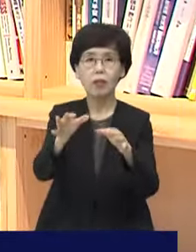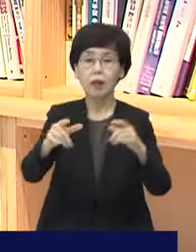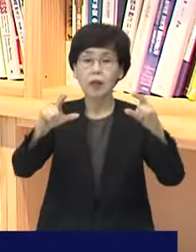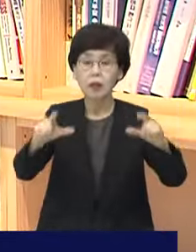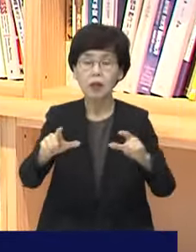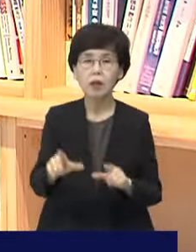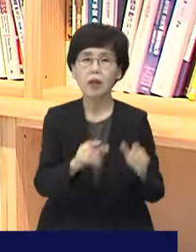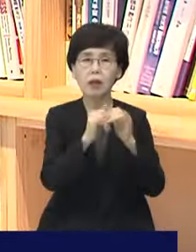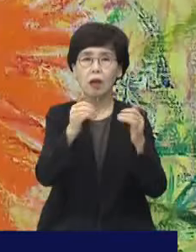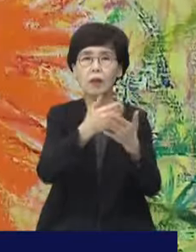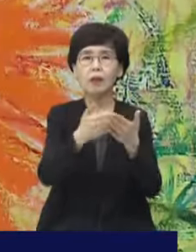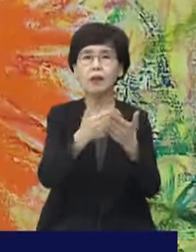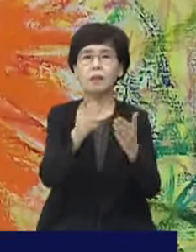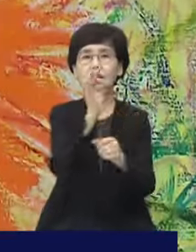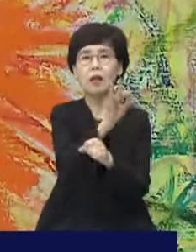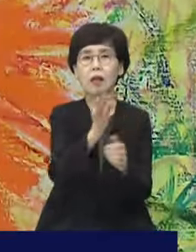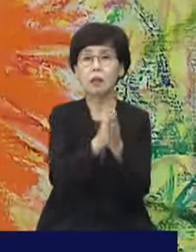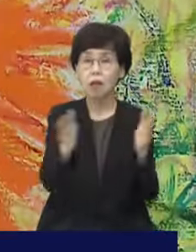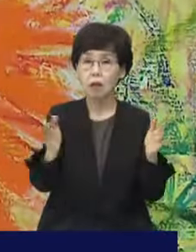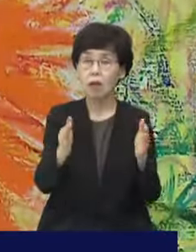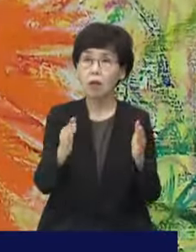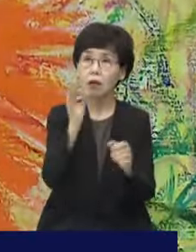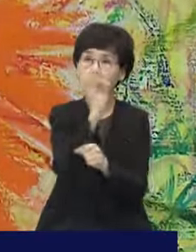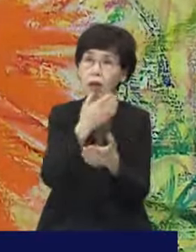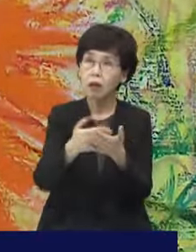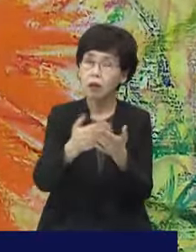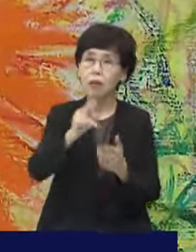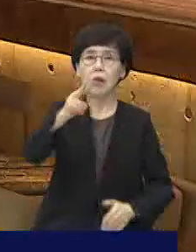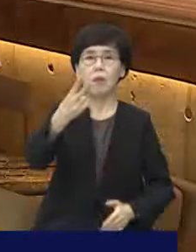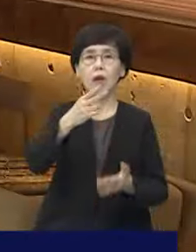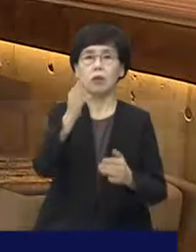시작했고 소장 작품이 200점에 이릅니다.